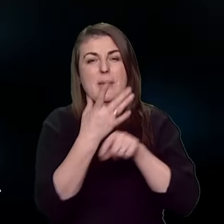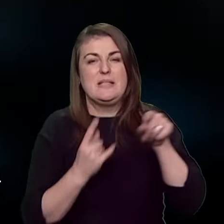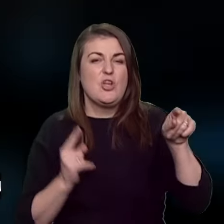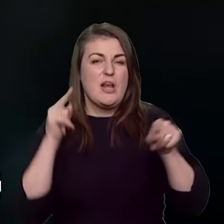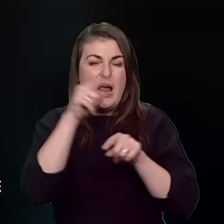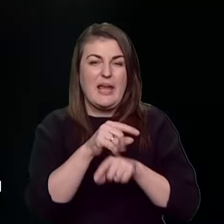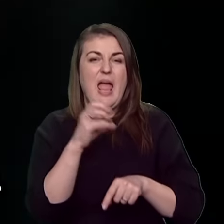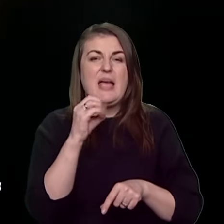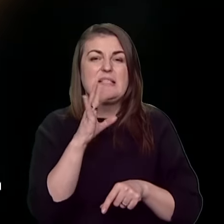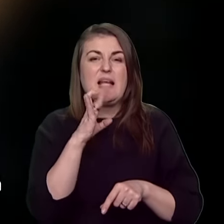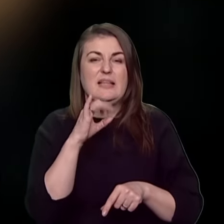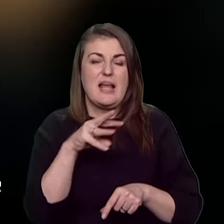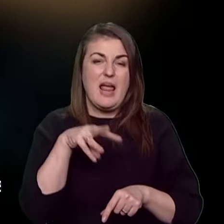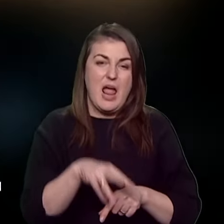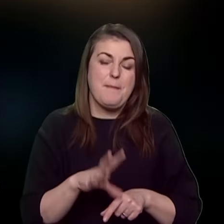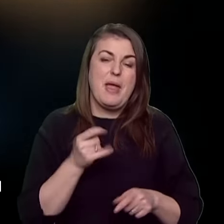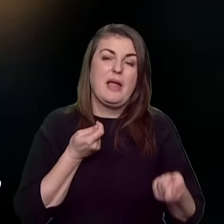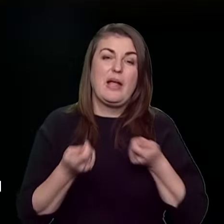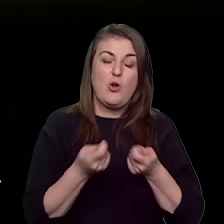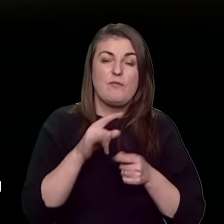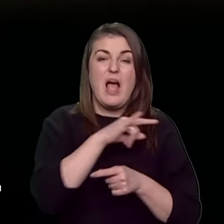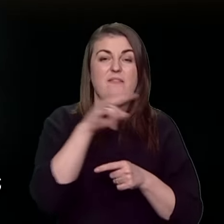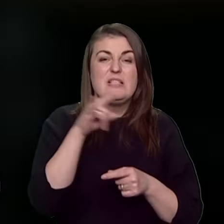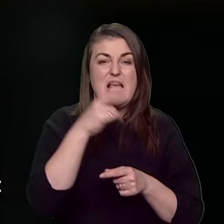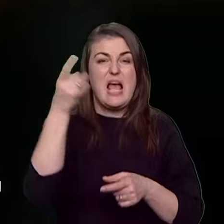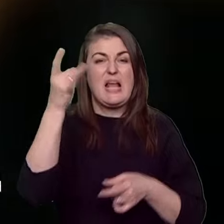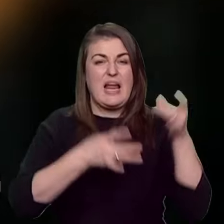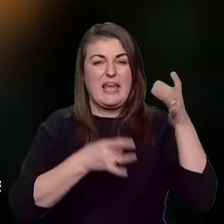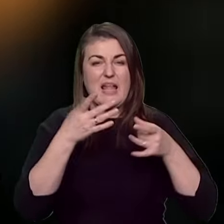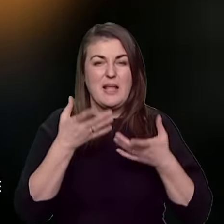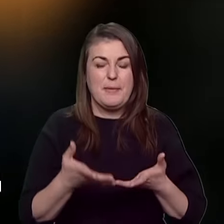«Іскандер-М» і керованими авіаційними ракетами